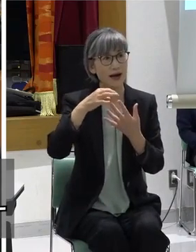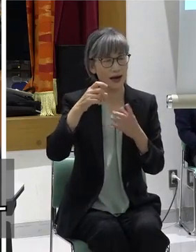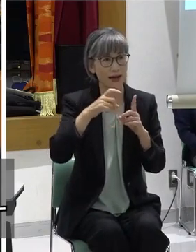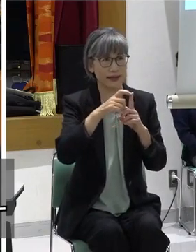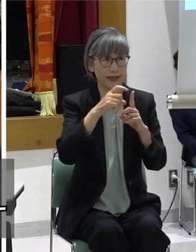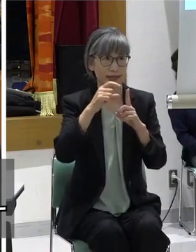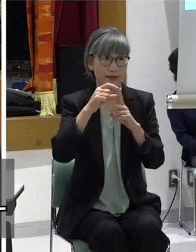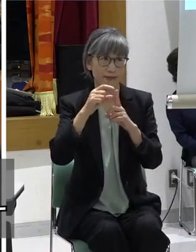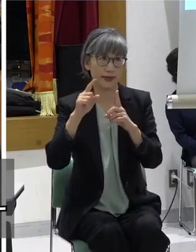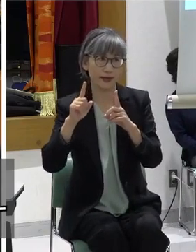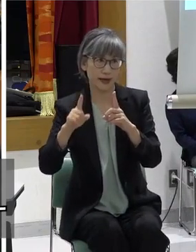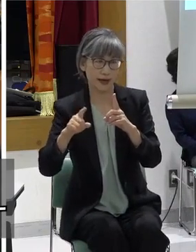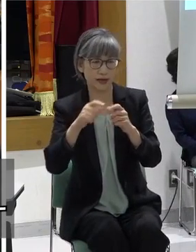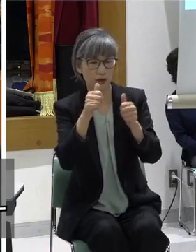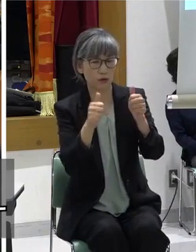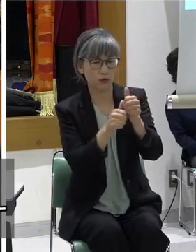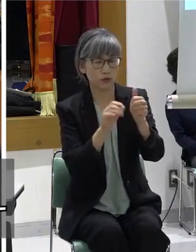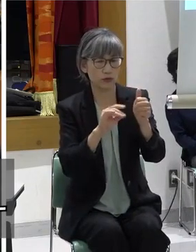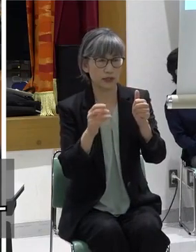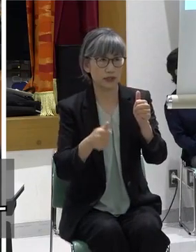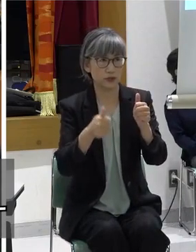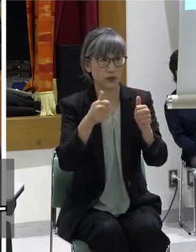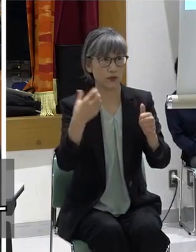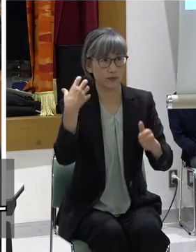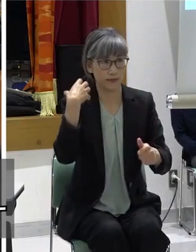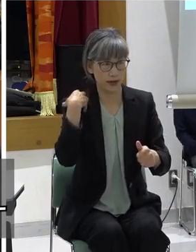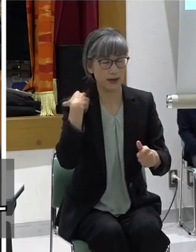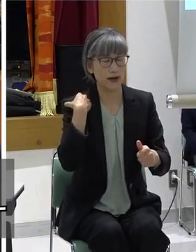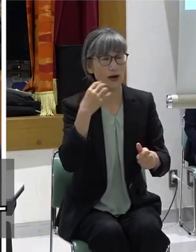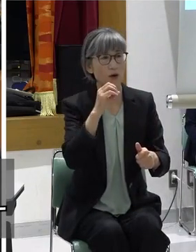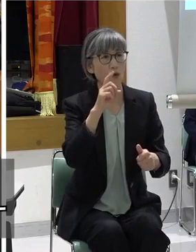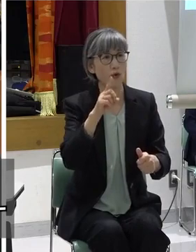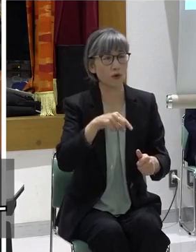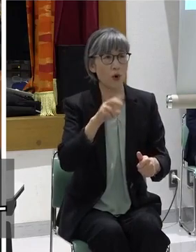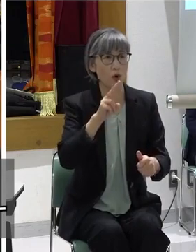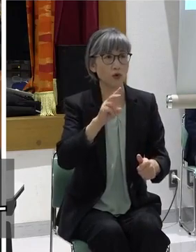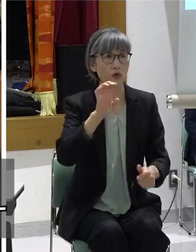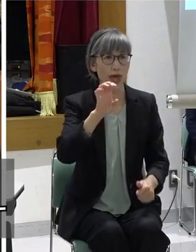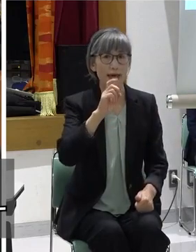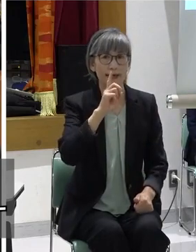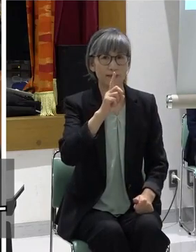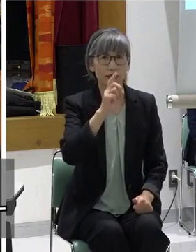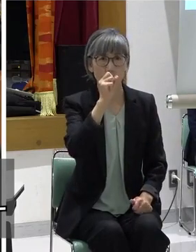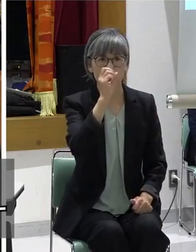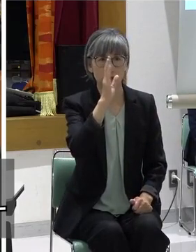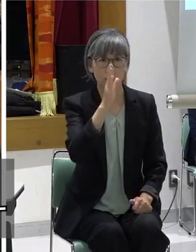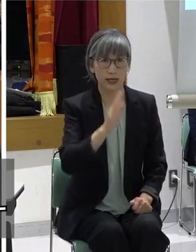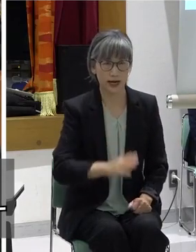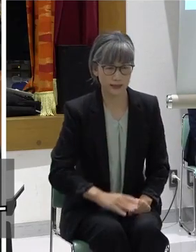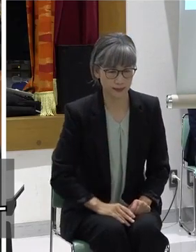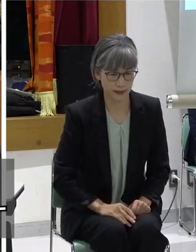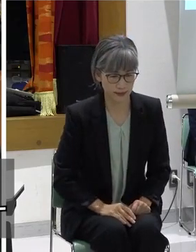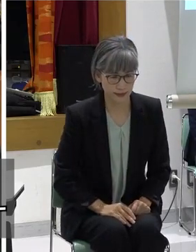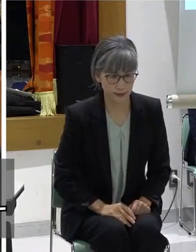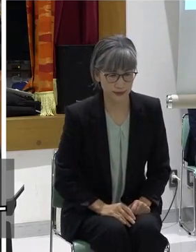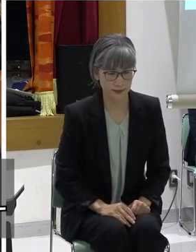会議の副議長をしております尾上と申します。よろしくお願いします